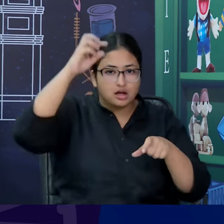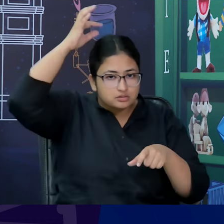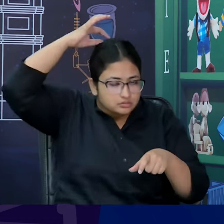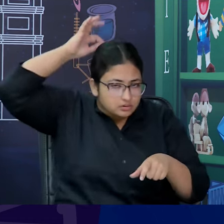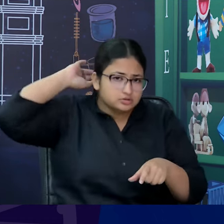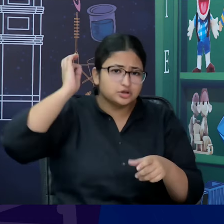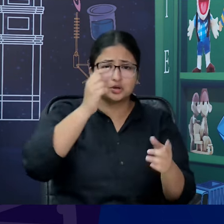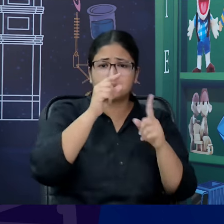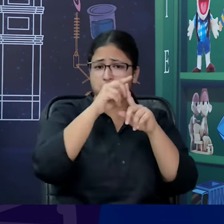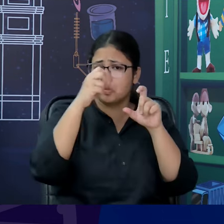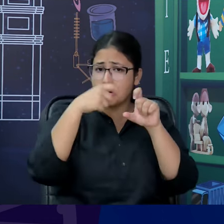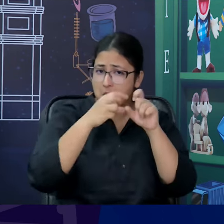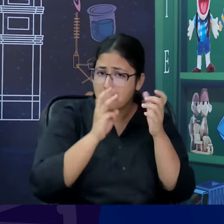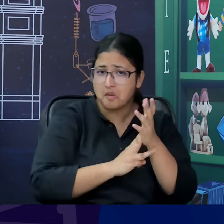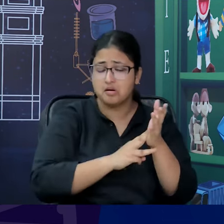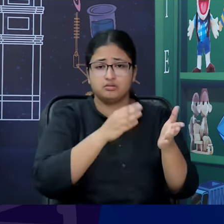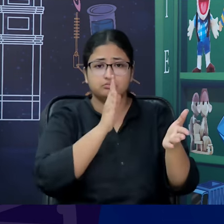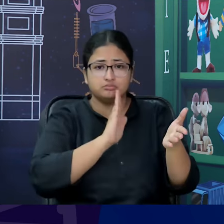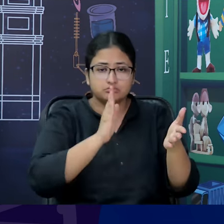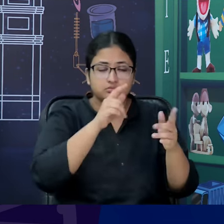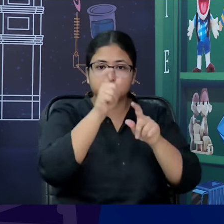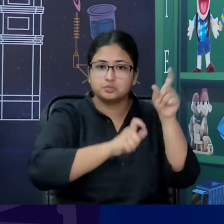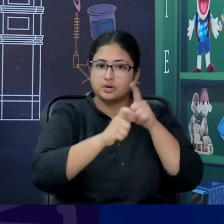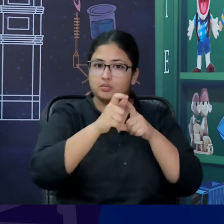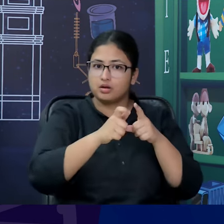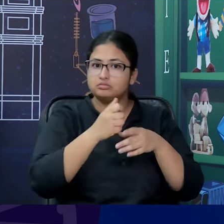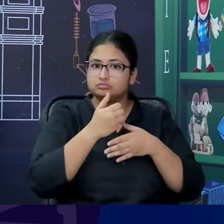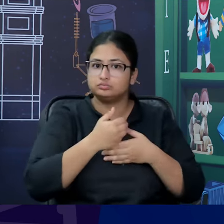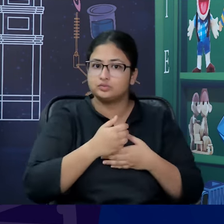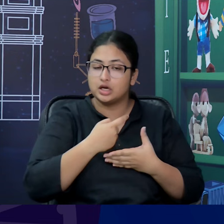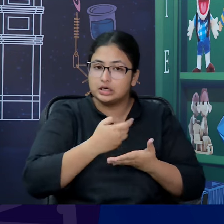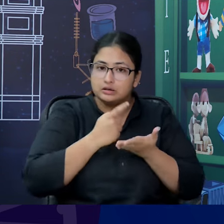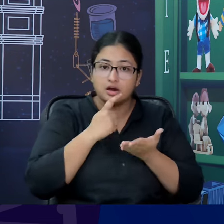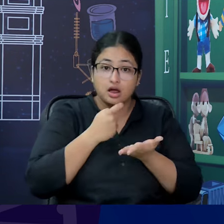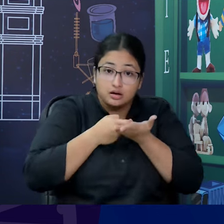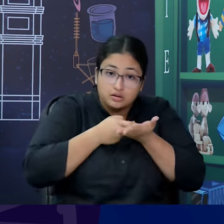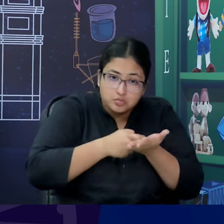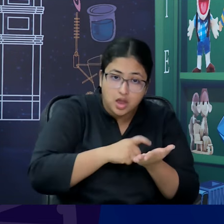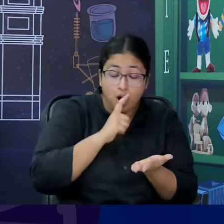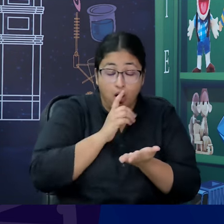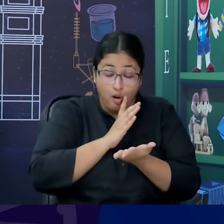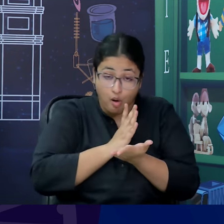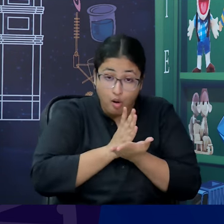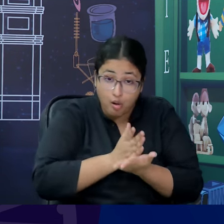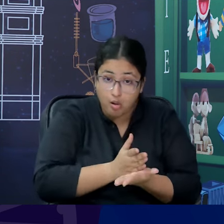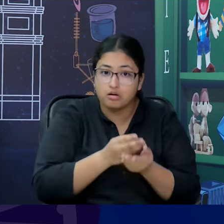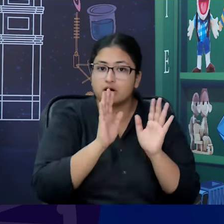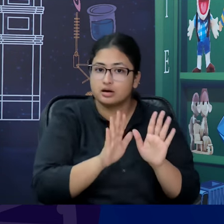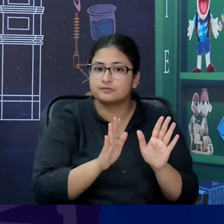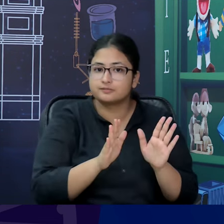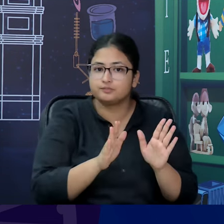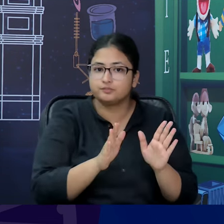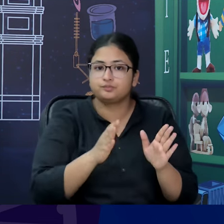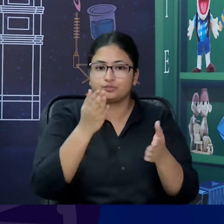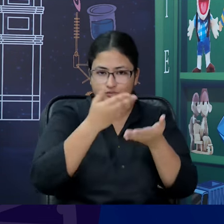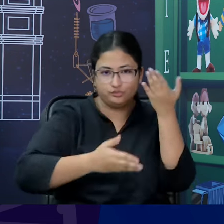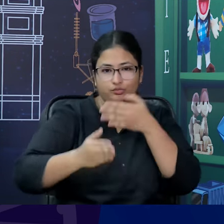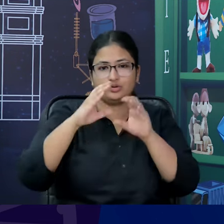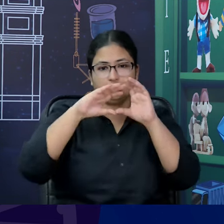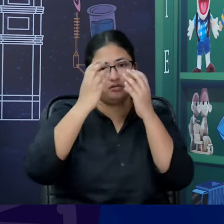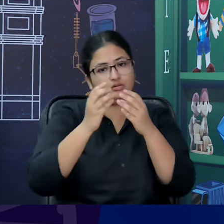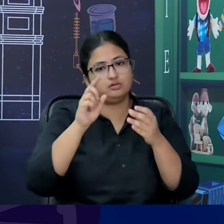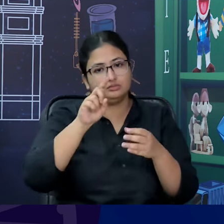अंदर जो है दरबारी कविताएं होती थी या रासो काव्य है वह भी एक तरह का काव्य है है ना हमारे 12वीं के बच्चे जानते